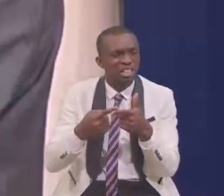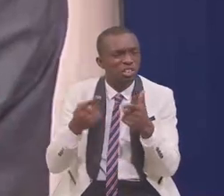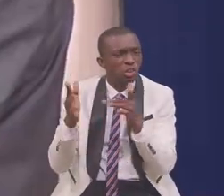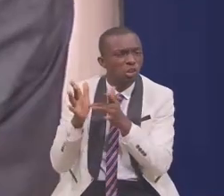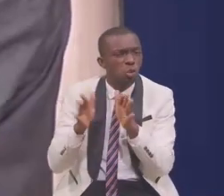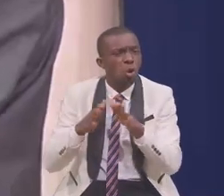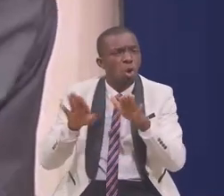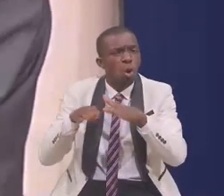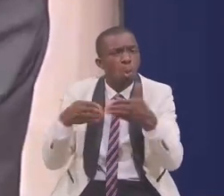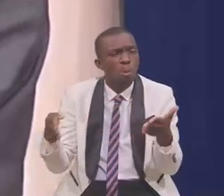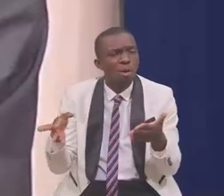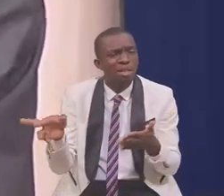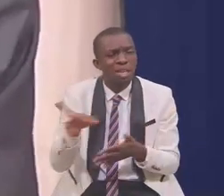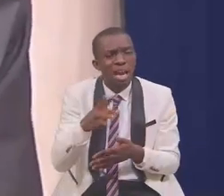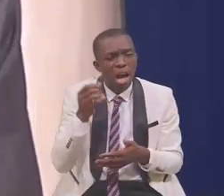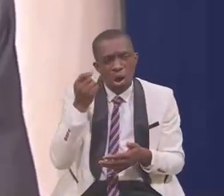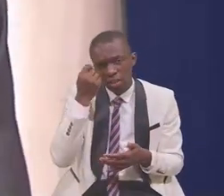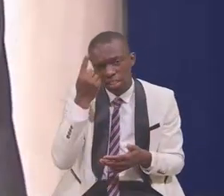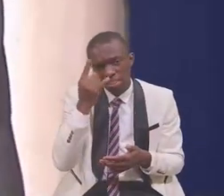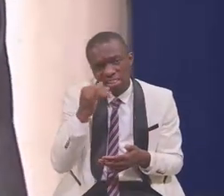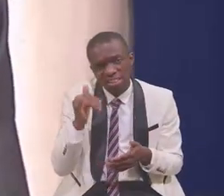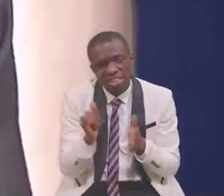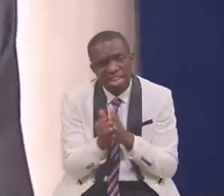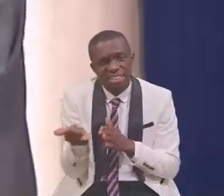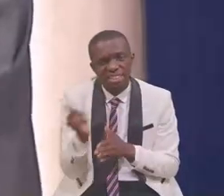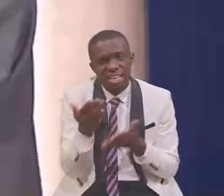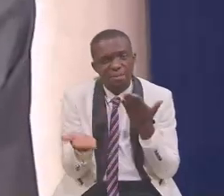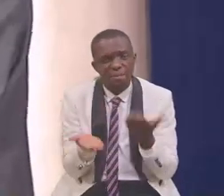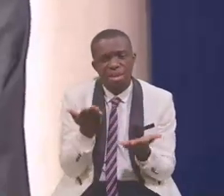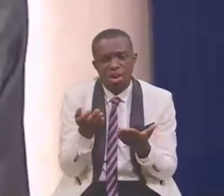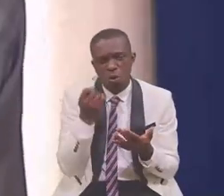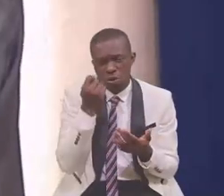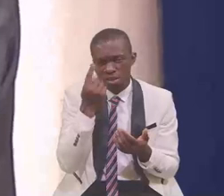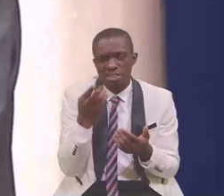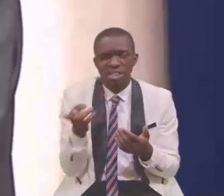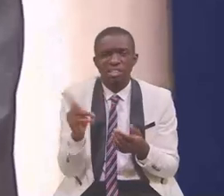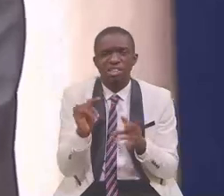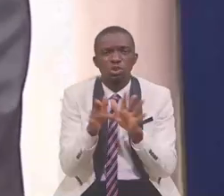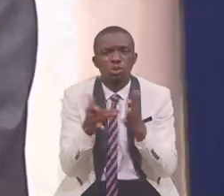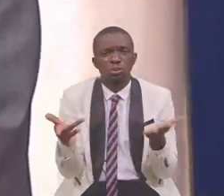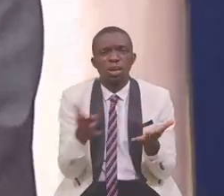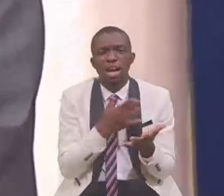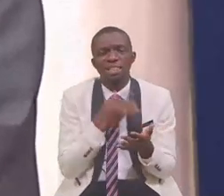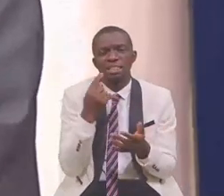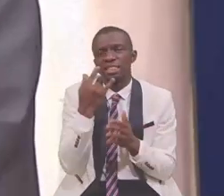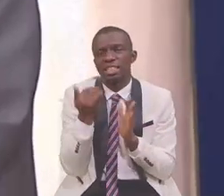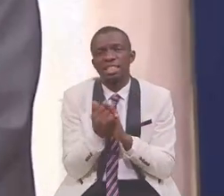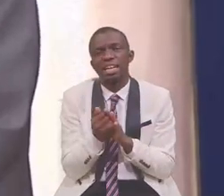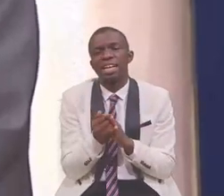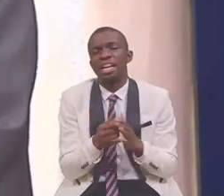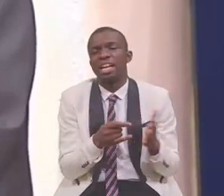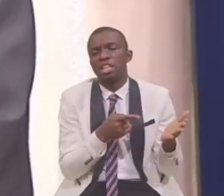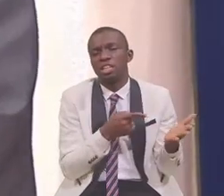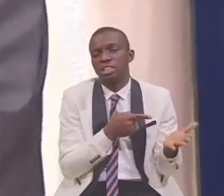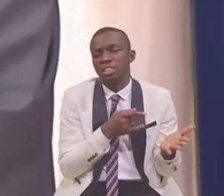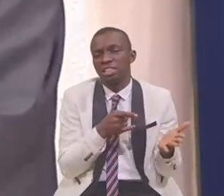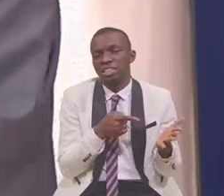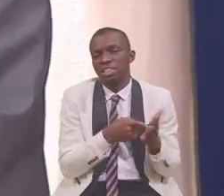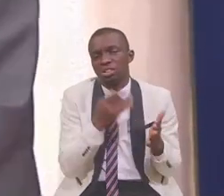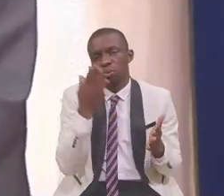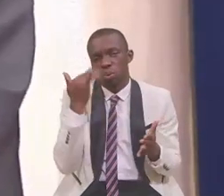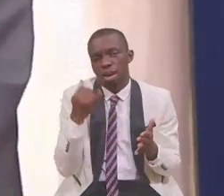Alors il leur ouvrit l'esprit afin qu'ils comprissent les Écritures. Et il leur dit, ainsi il est écrit que le Christ